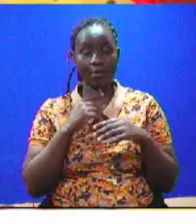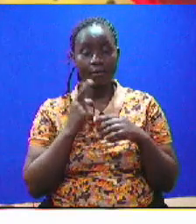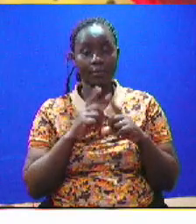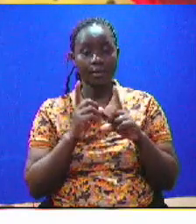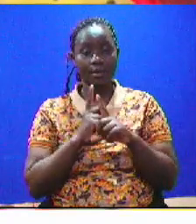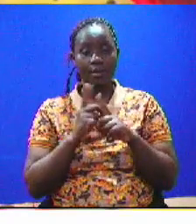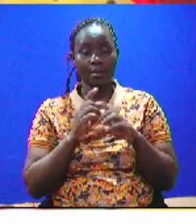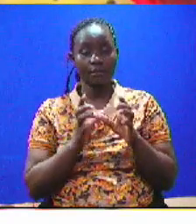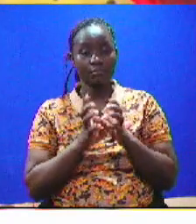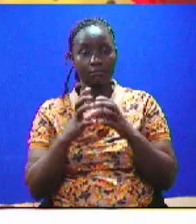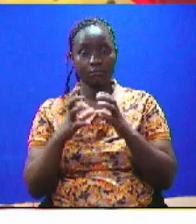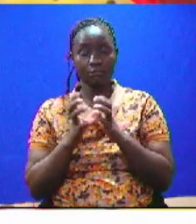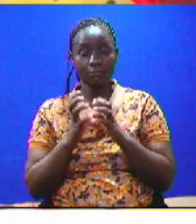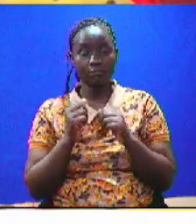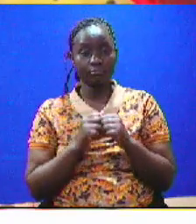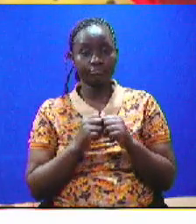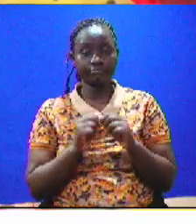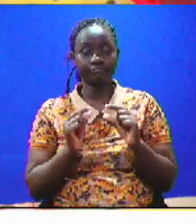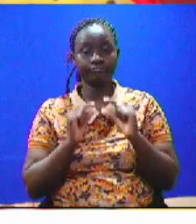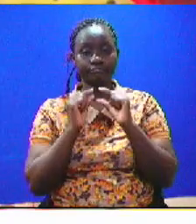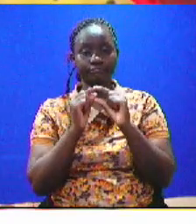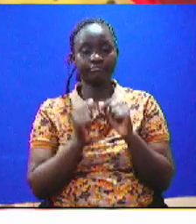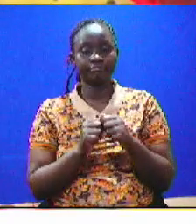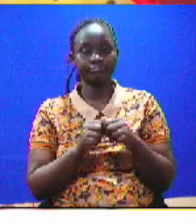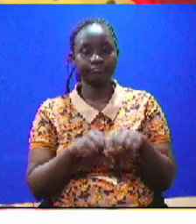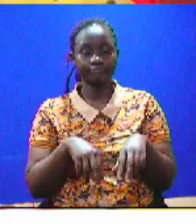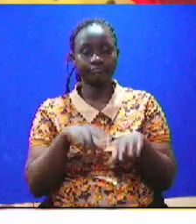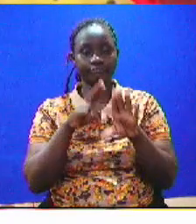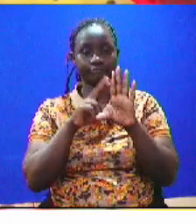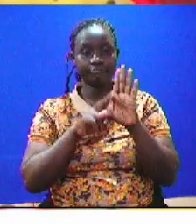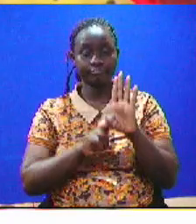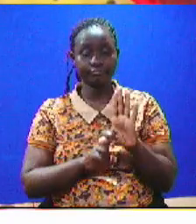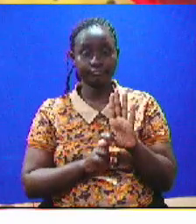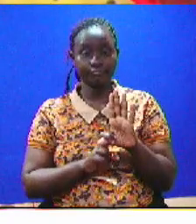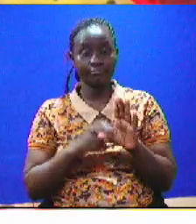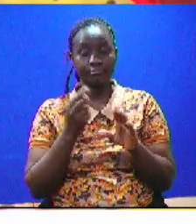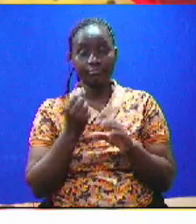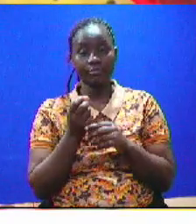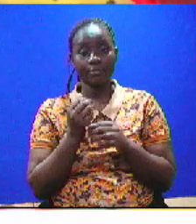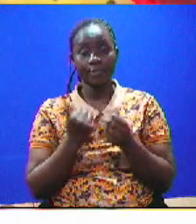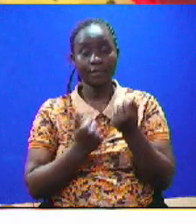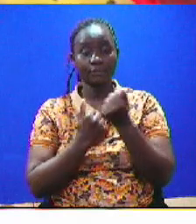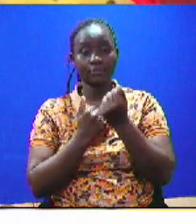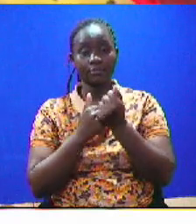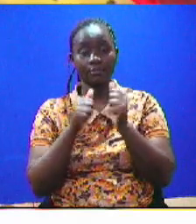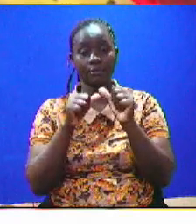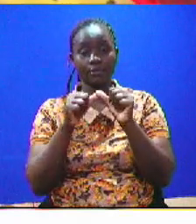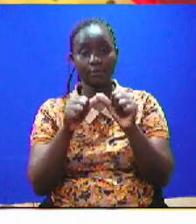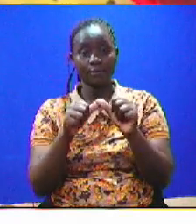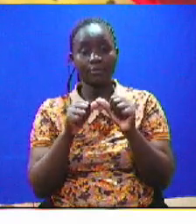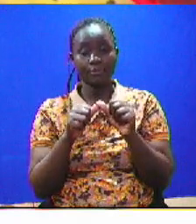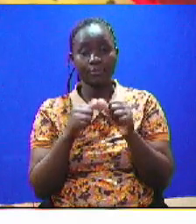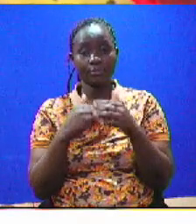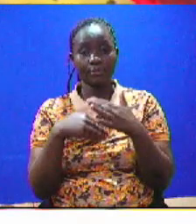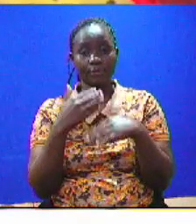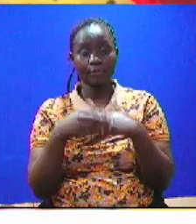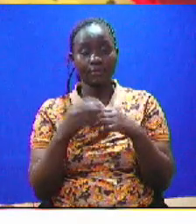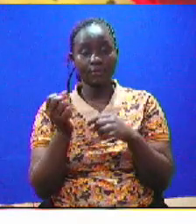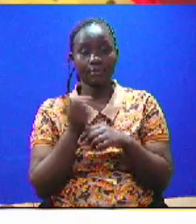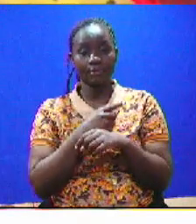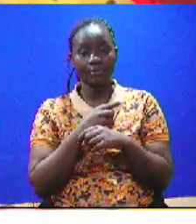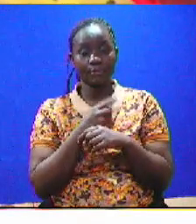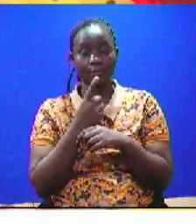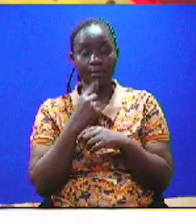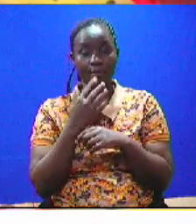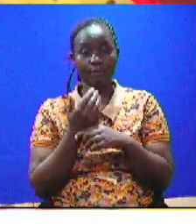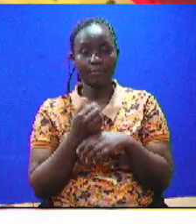au babere bakwenyorera ebirogo na boigo chibesa ichio choko basira kwe gendere ya se ama tukabusio. Mwuriki ito dipola